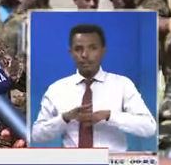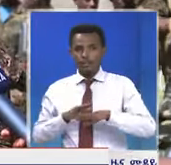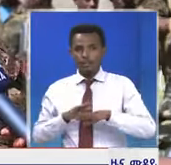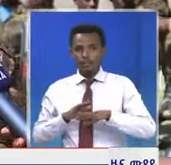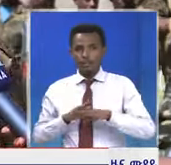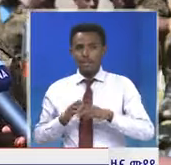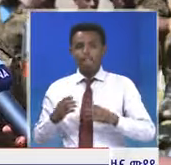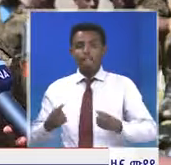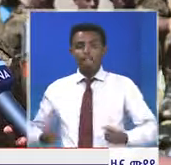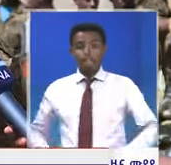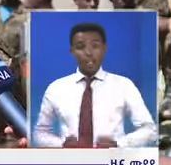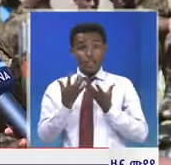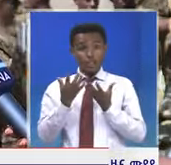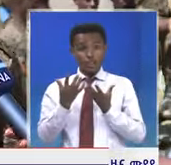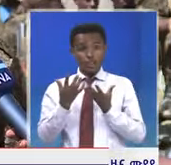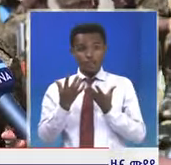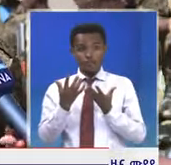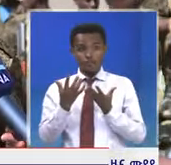ፈንጂ